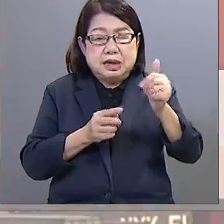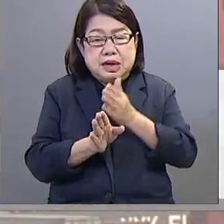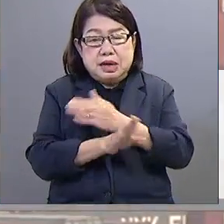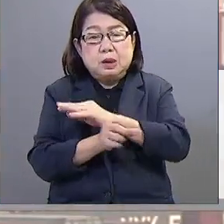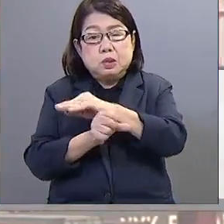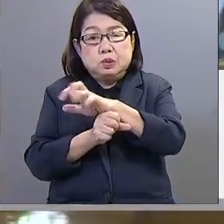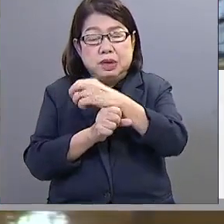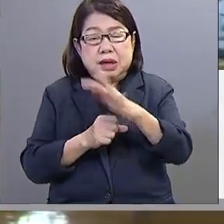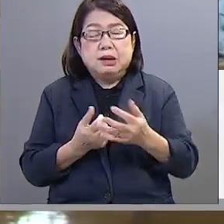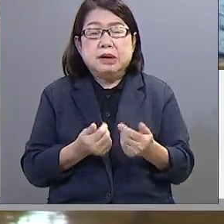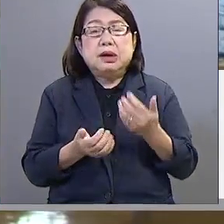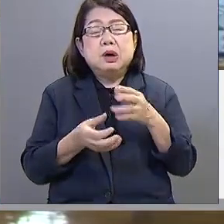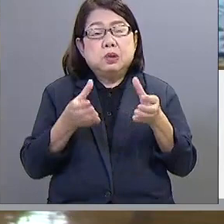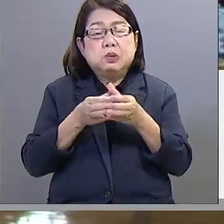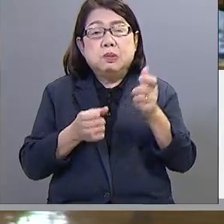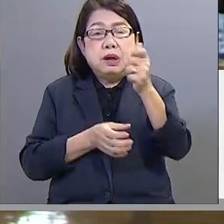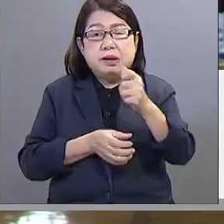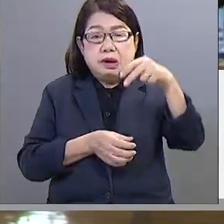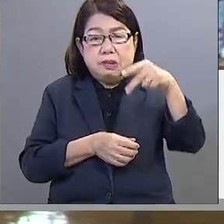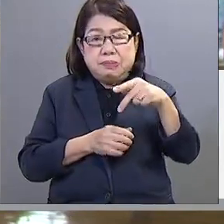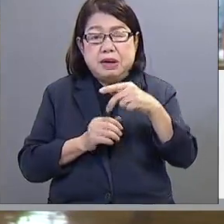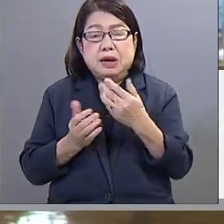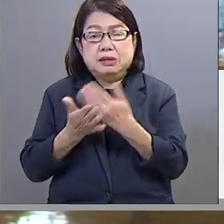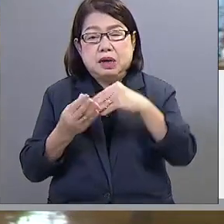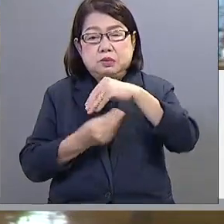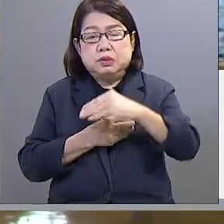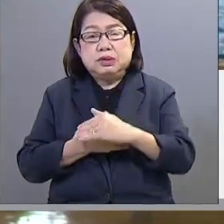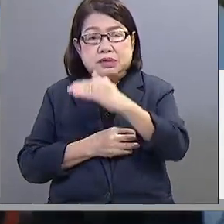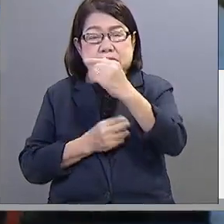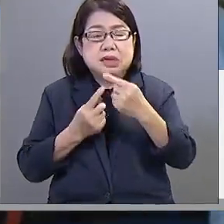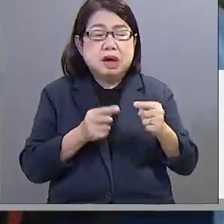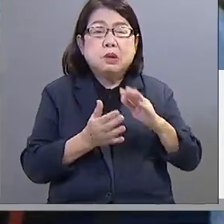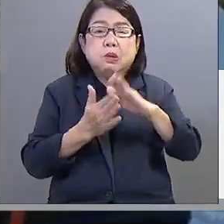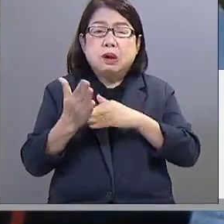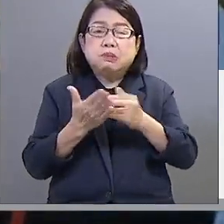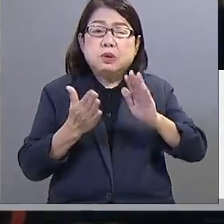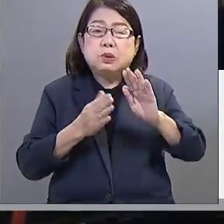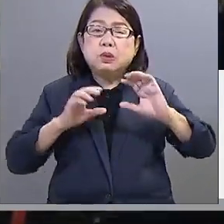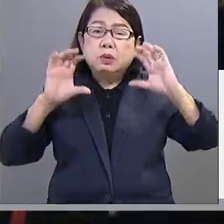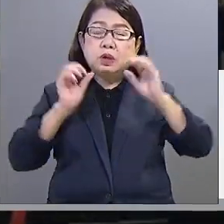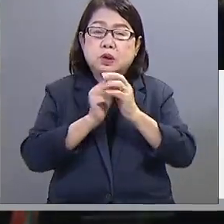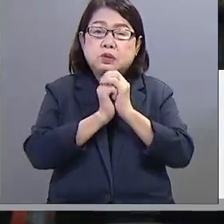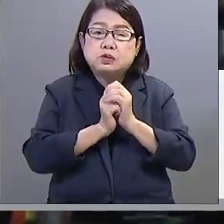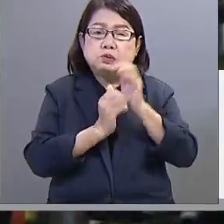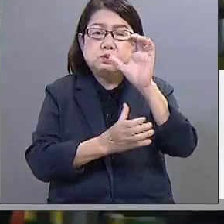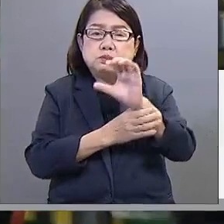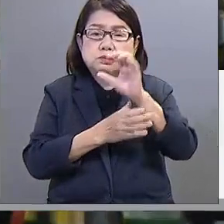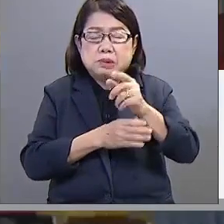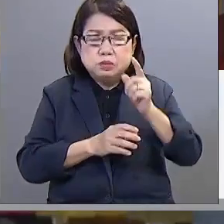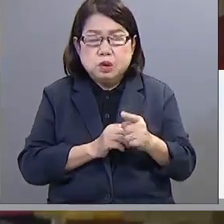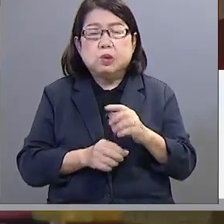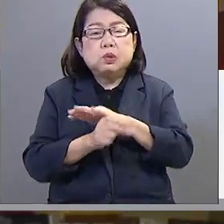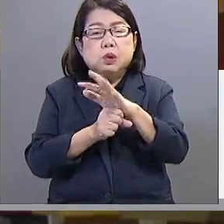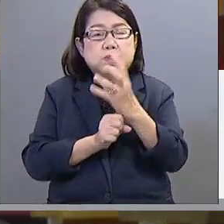เอเชียแปซิฟิกขยับขึ้นค่ะแต่มาตรการควบคุมโควิดเป็นศูนย์ที่เข้มงวดของจีนส่งผลกระทบด้านลบต่อภาคอุตสาหก